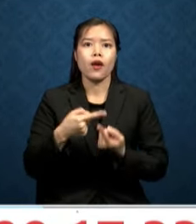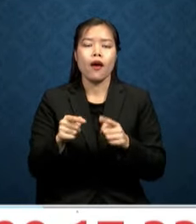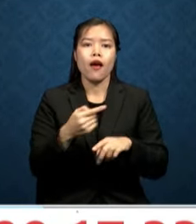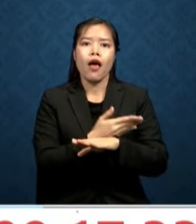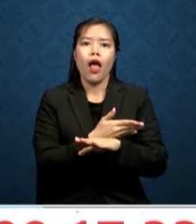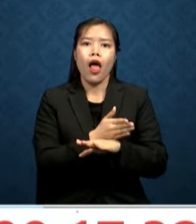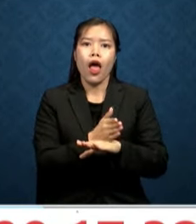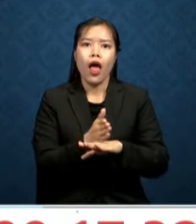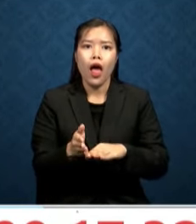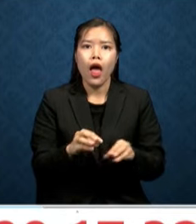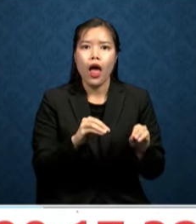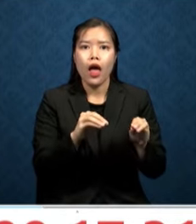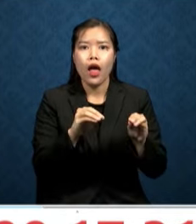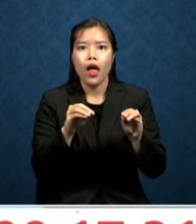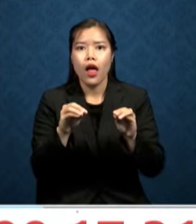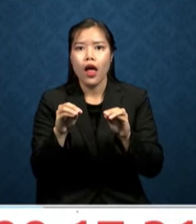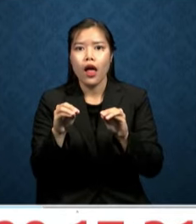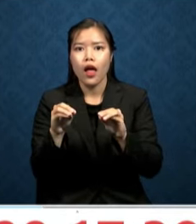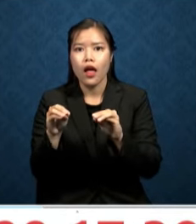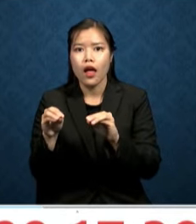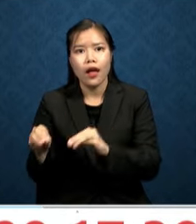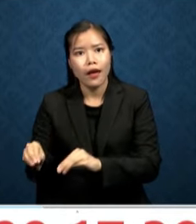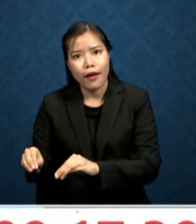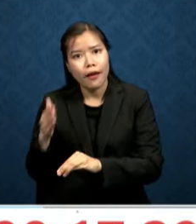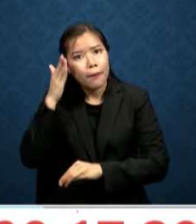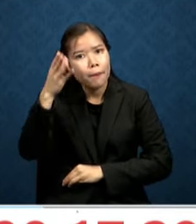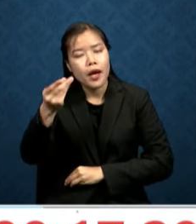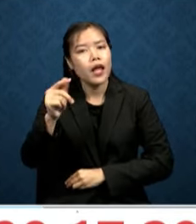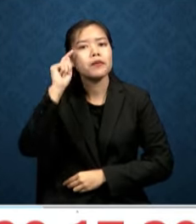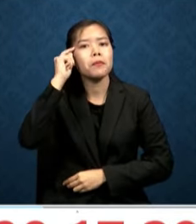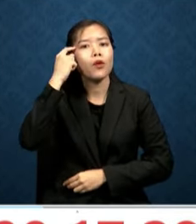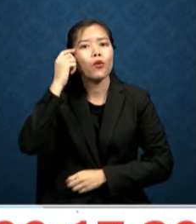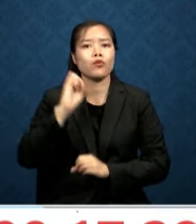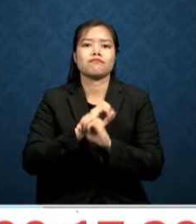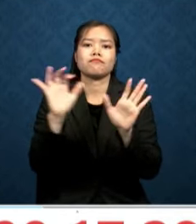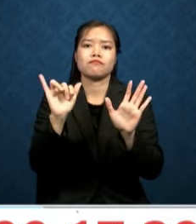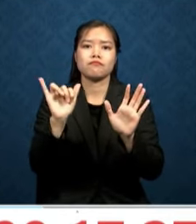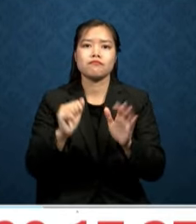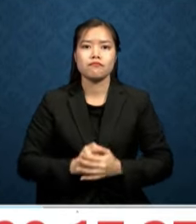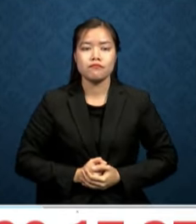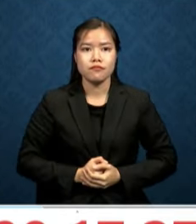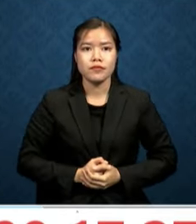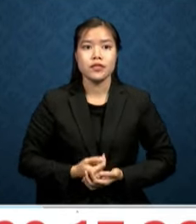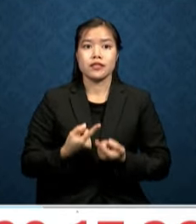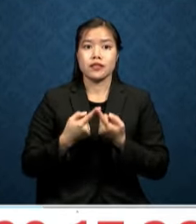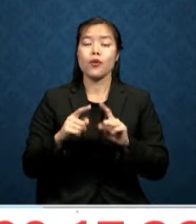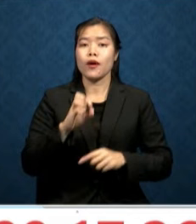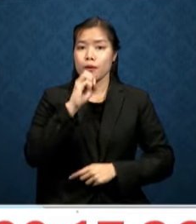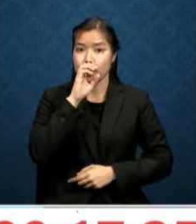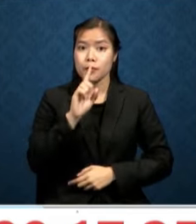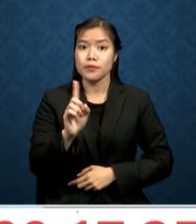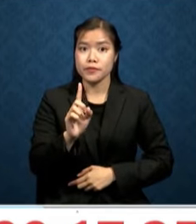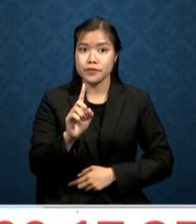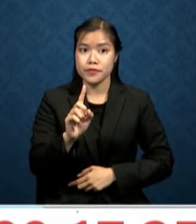ใดนะครับเพราะว่าตอนนี้ก็ยังดูเหมือนไม่มีความชัดเจนแต่ท่านครับผมก็ต้องให้ความเป็นธรรมอย่างที่ผมพูดถึงนะฮะ